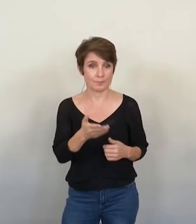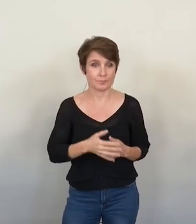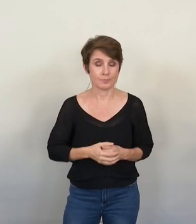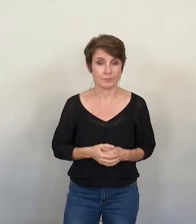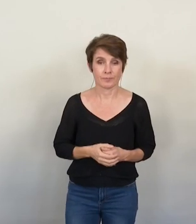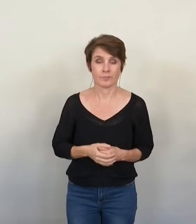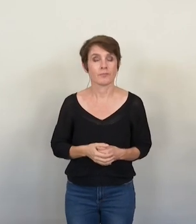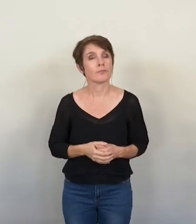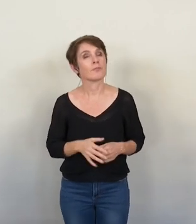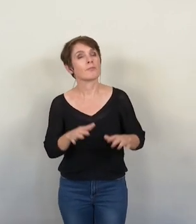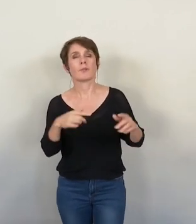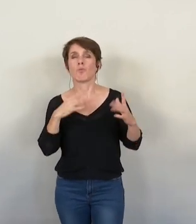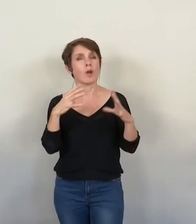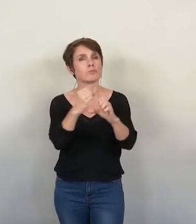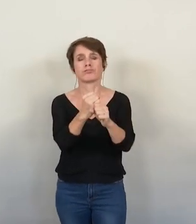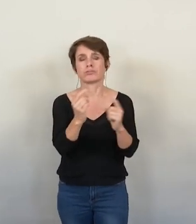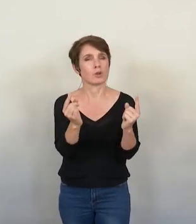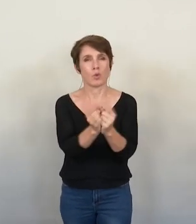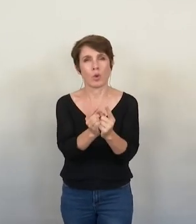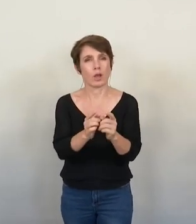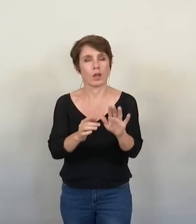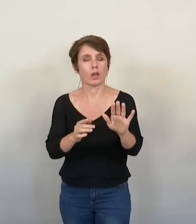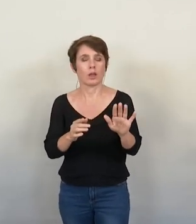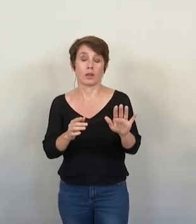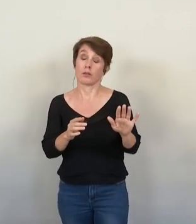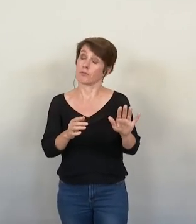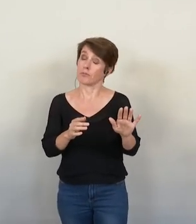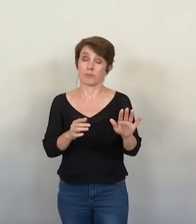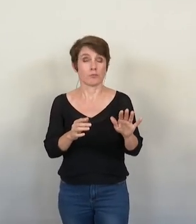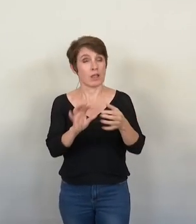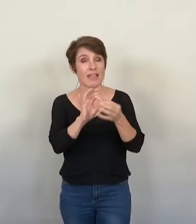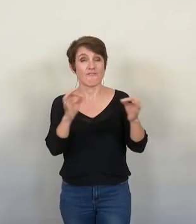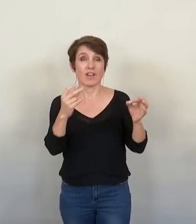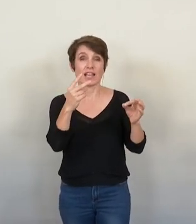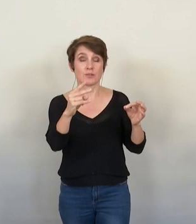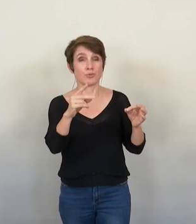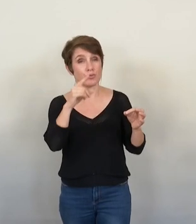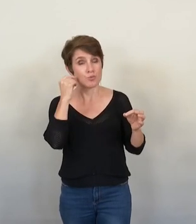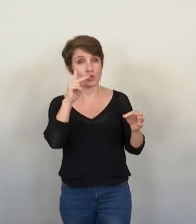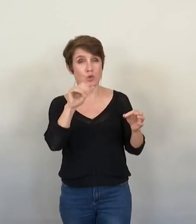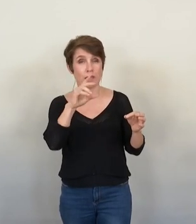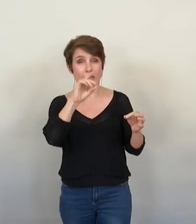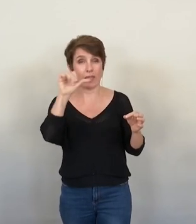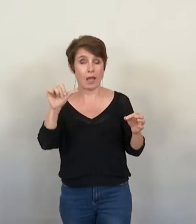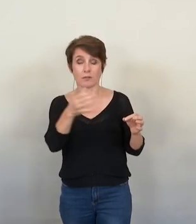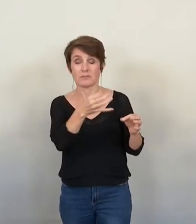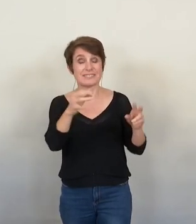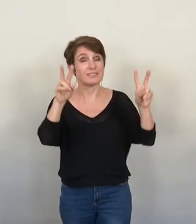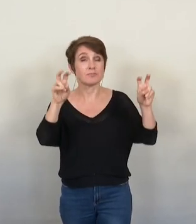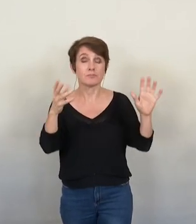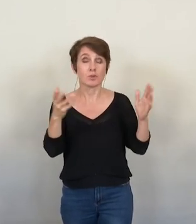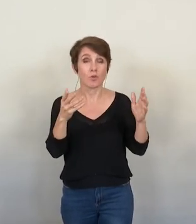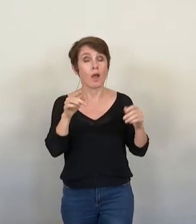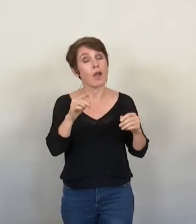de de participation des habitants CAD prenez une phrase je vous relie la les MDH permet aux habitants de